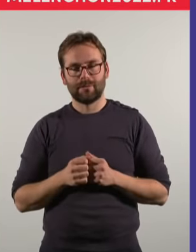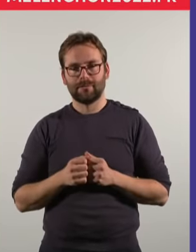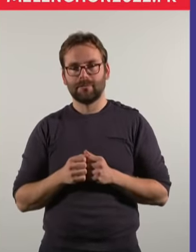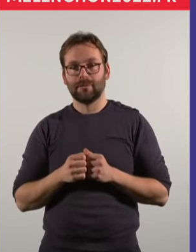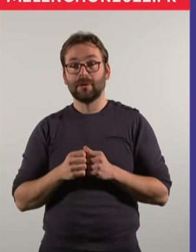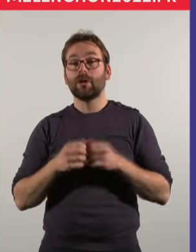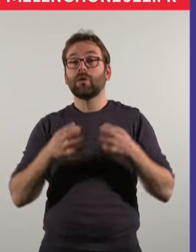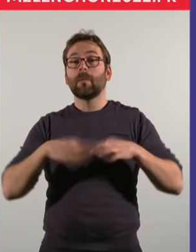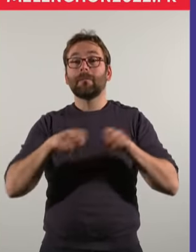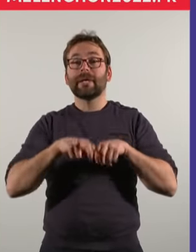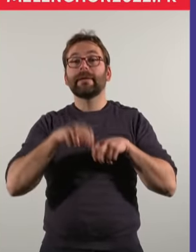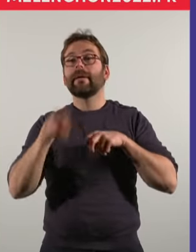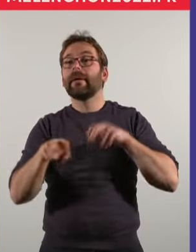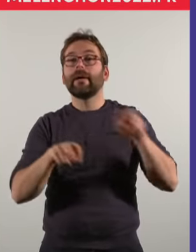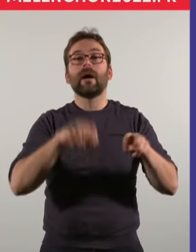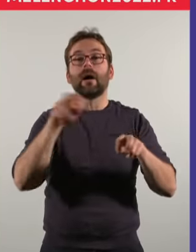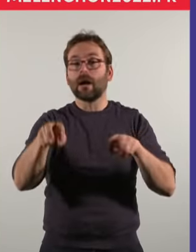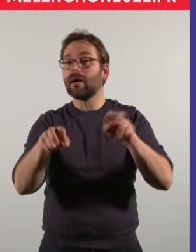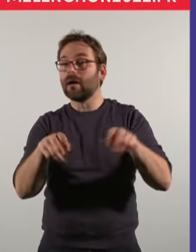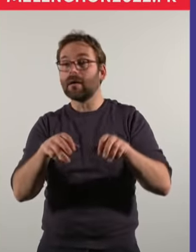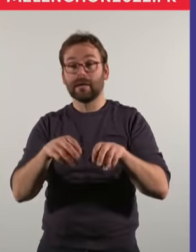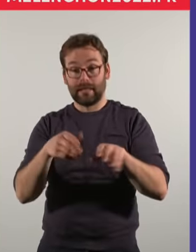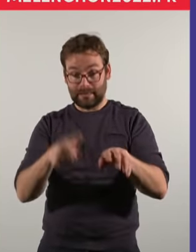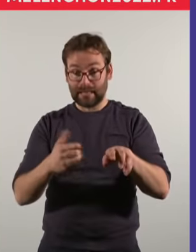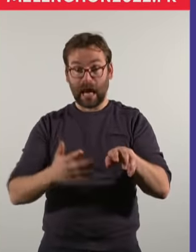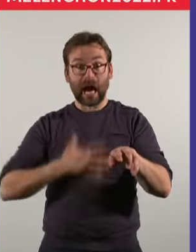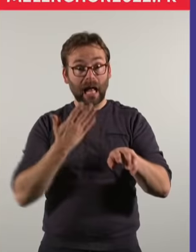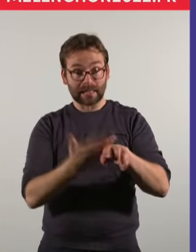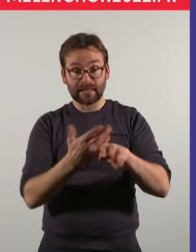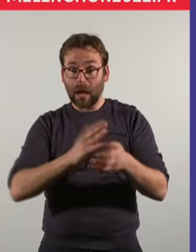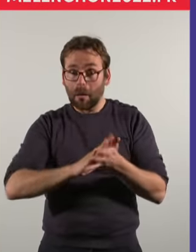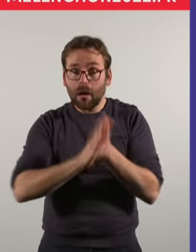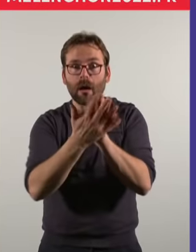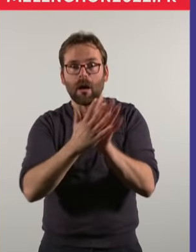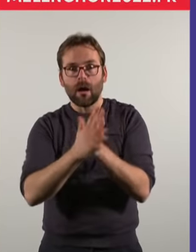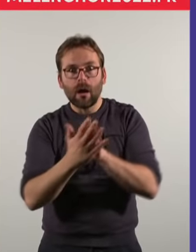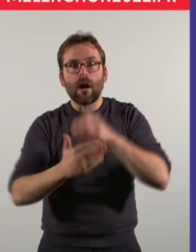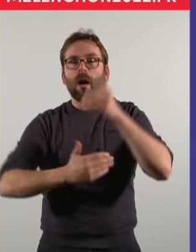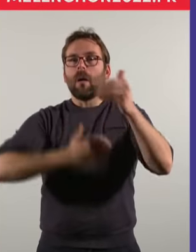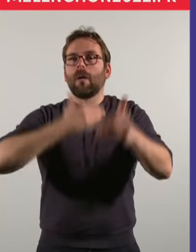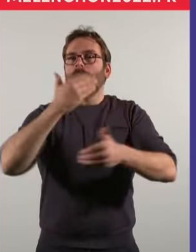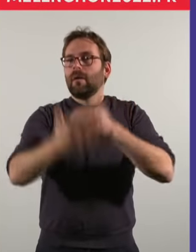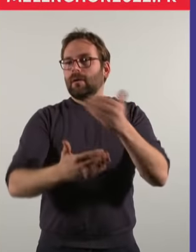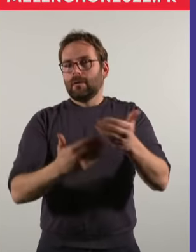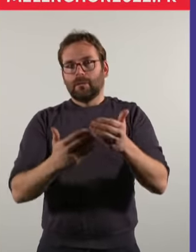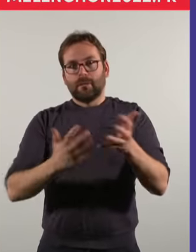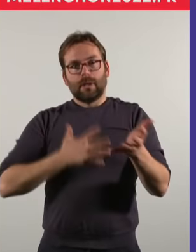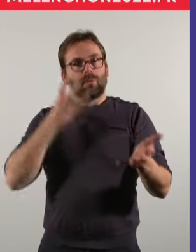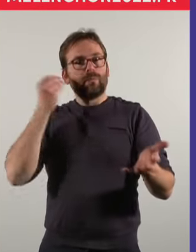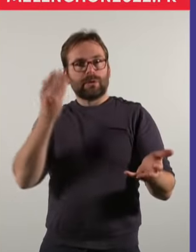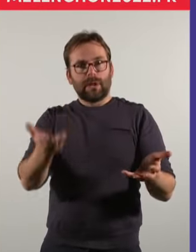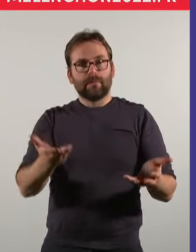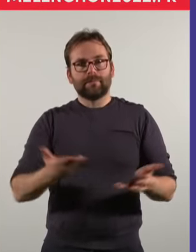l'émigration a été le facteur numéro un de progrès dans l'histoire de l'humanité.